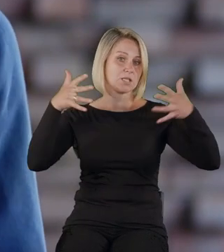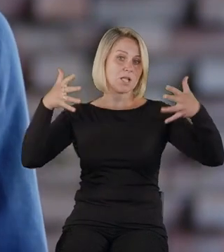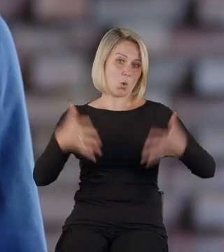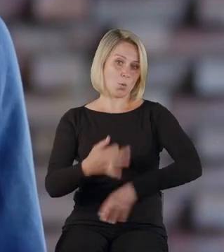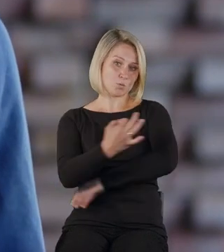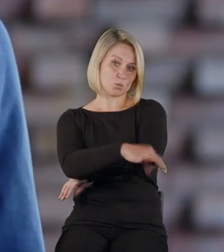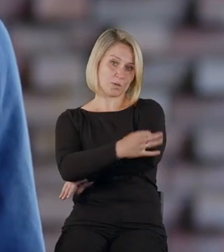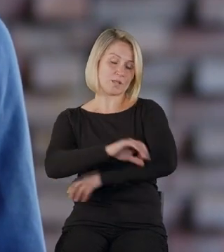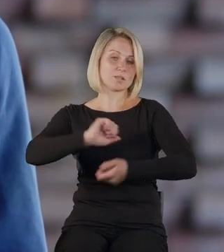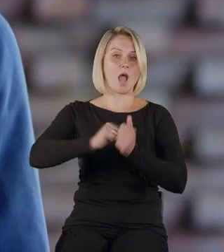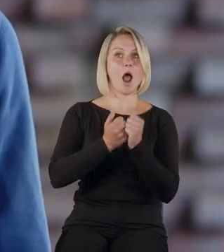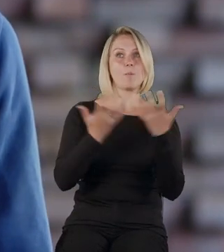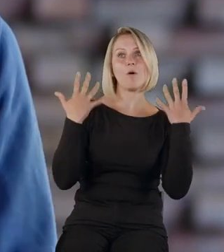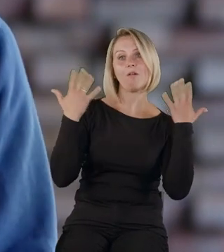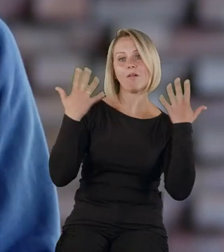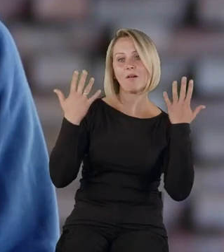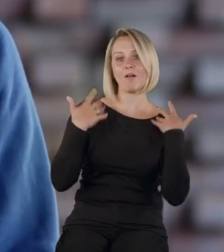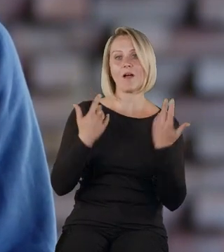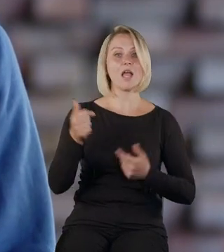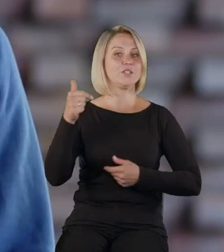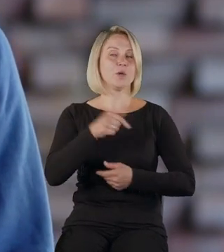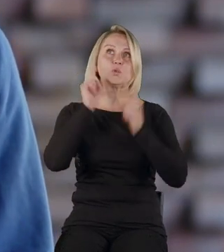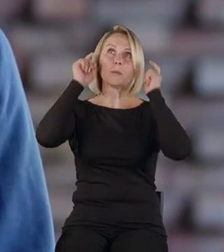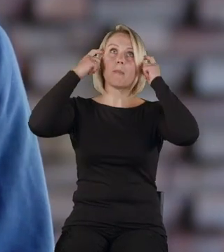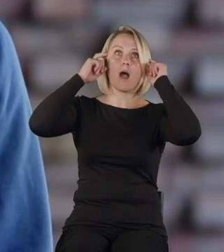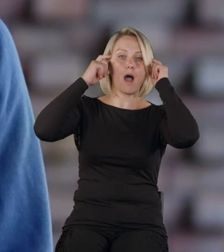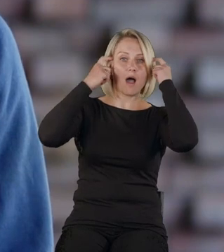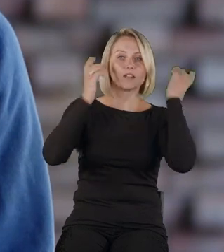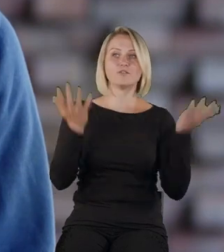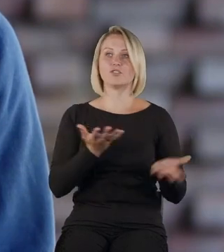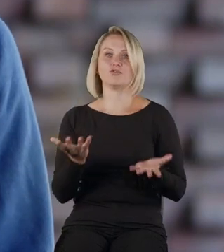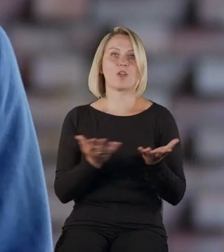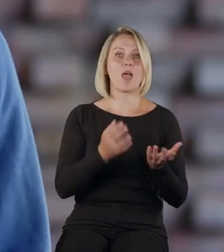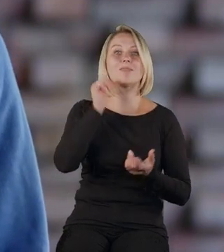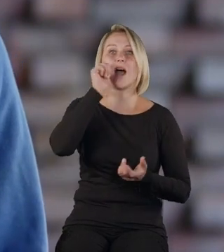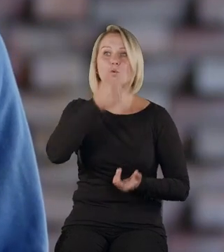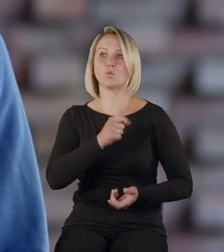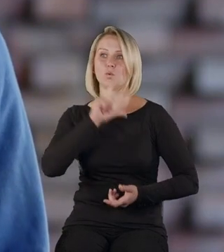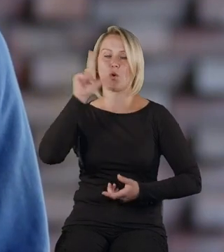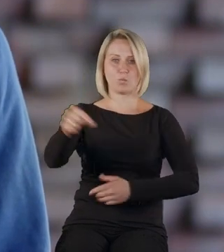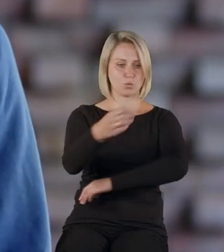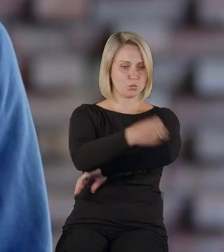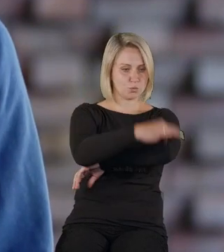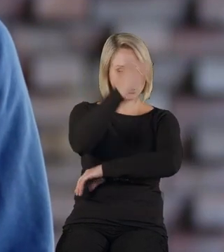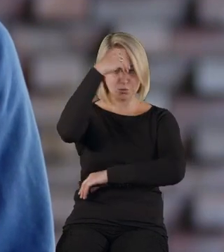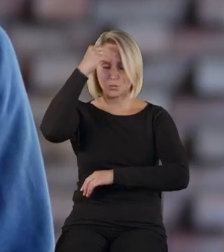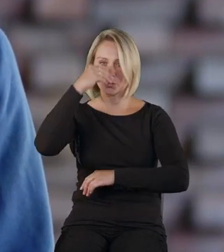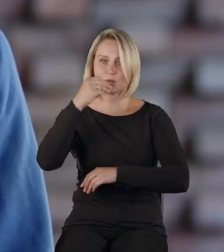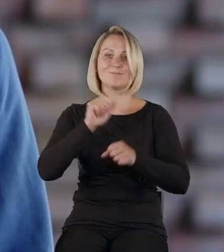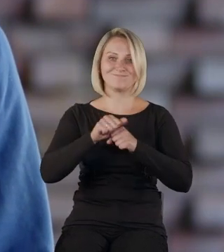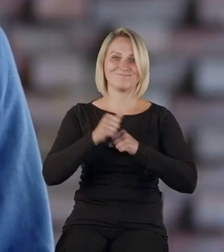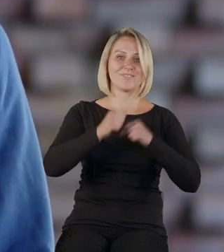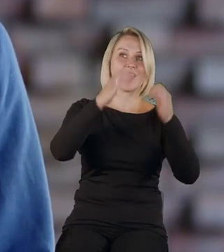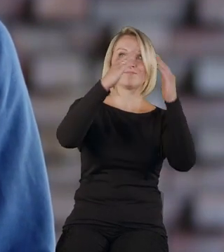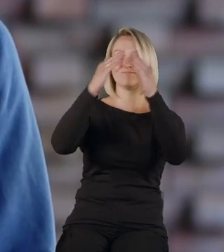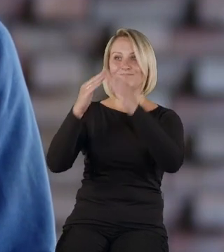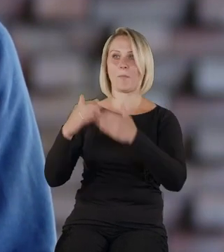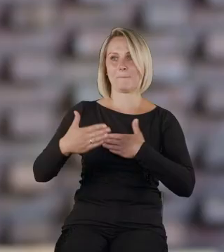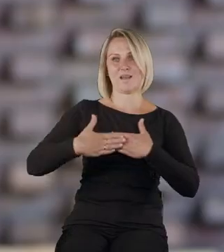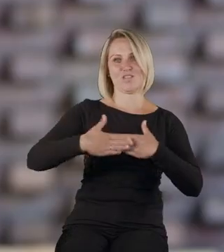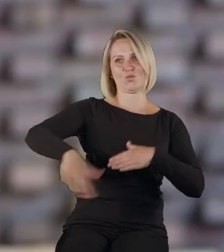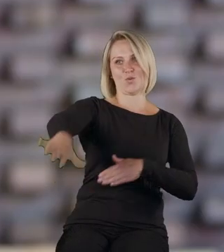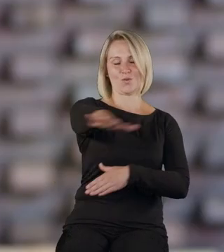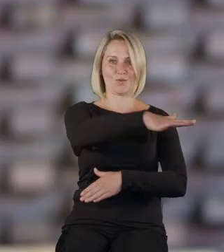studenckim czy na świeżym powietrzu, nie musicie się martwić o dotarcie na zajęcia następnego dnia, ponieważ akademiki znajdują się tuż pod